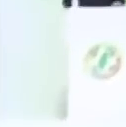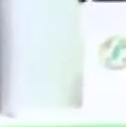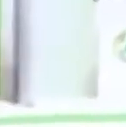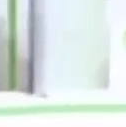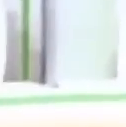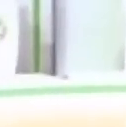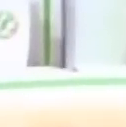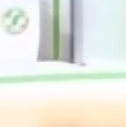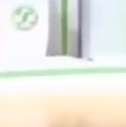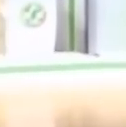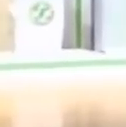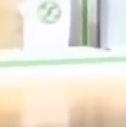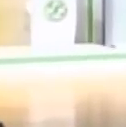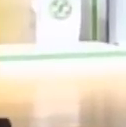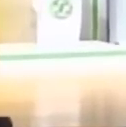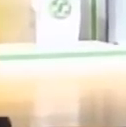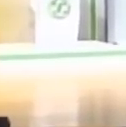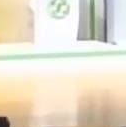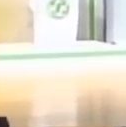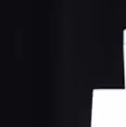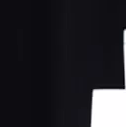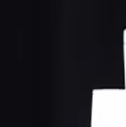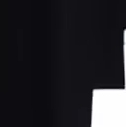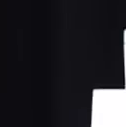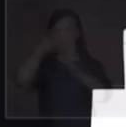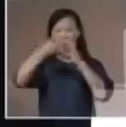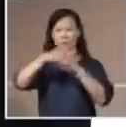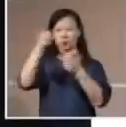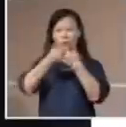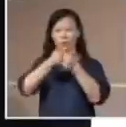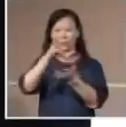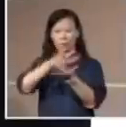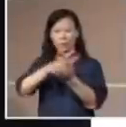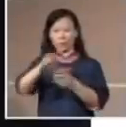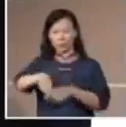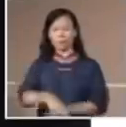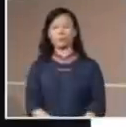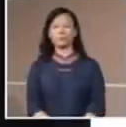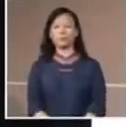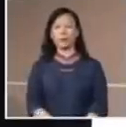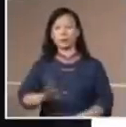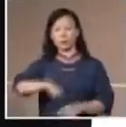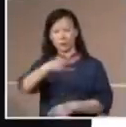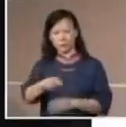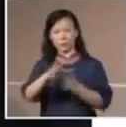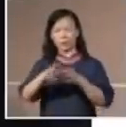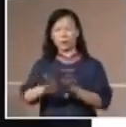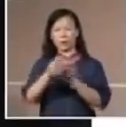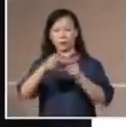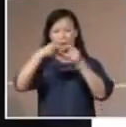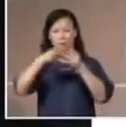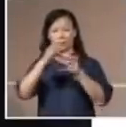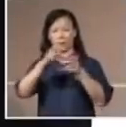再回到第十四届民进党党主席候选人电视政见发表会的现场，我们现在进行的是第